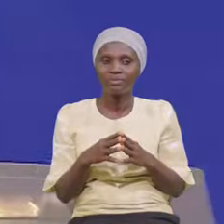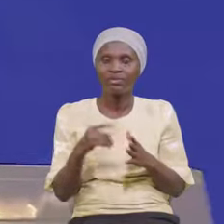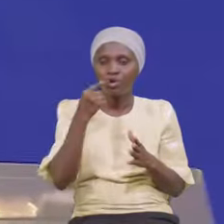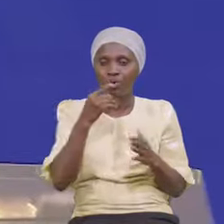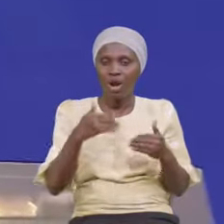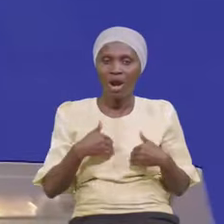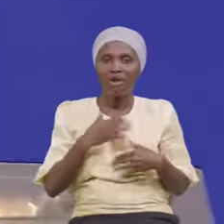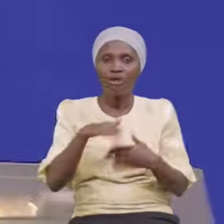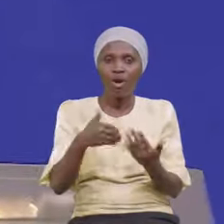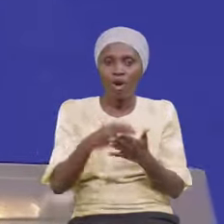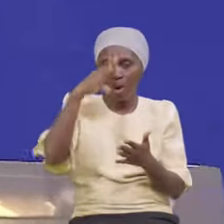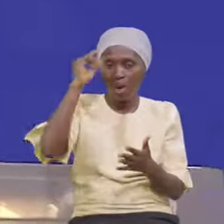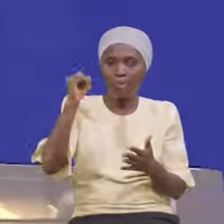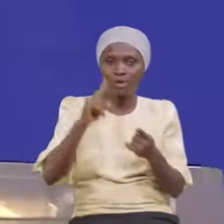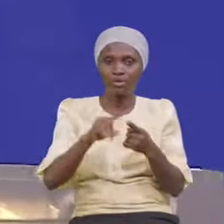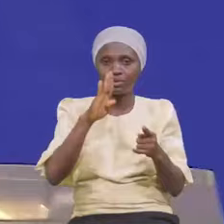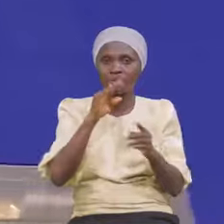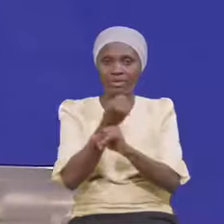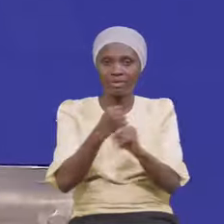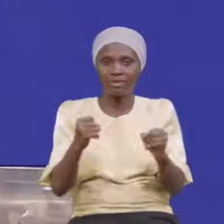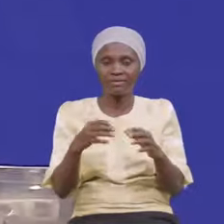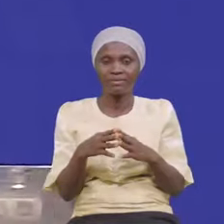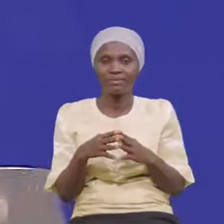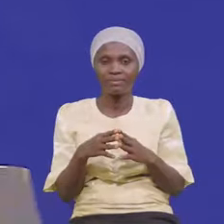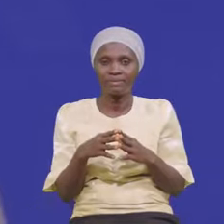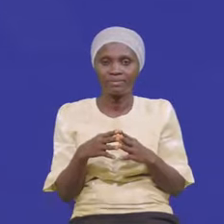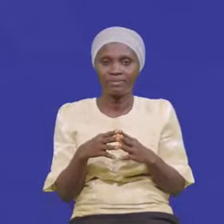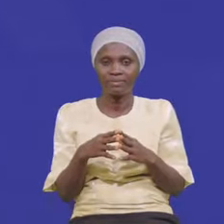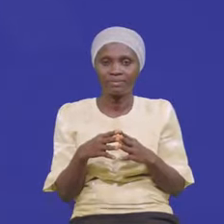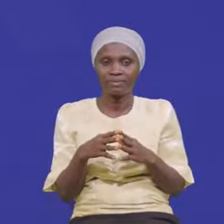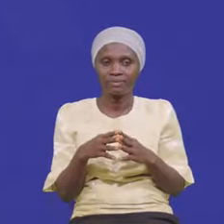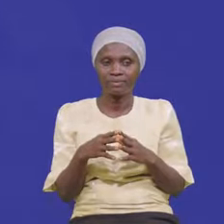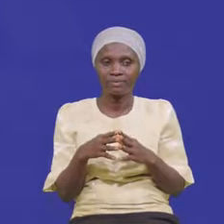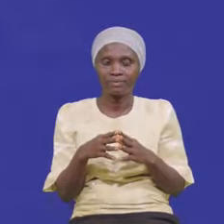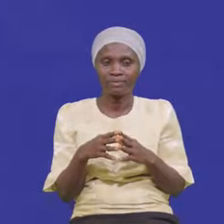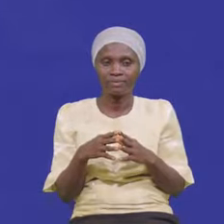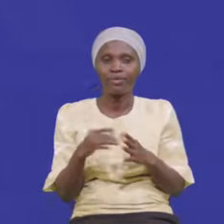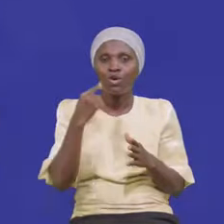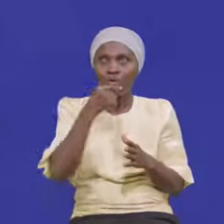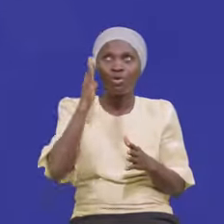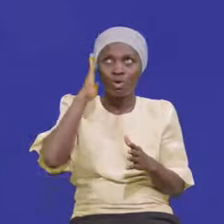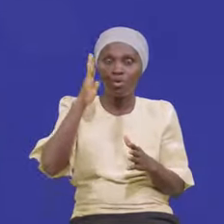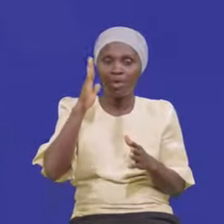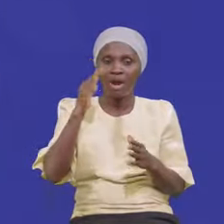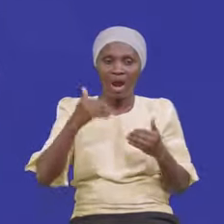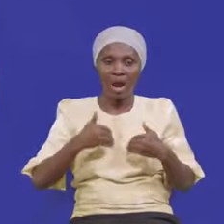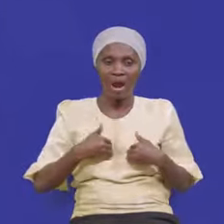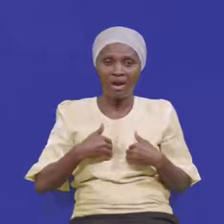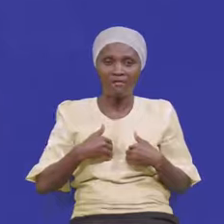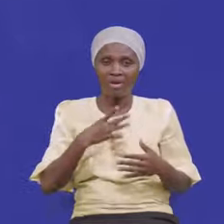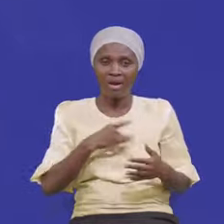all men to be saved, ఆయన సర్వలోక సకల మానవాళి రక్షించబడాలని కోరుతున్నాడు, who will have all